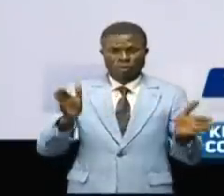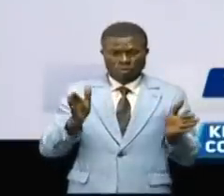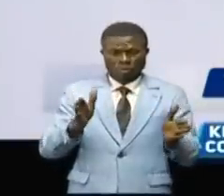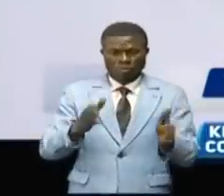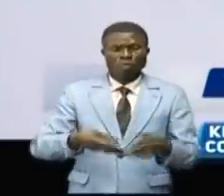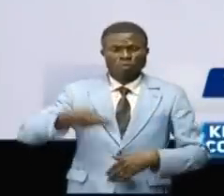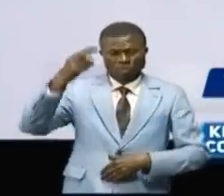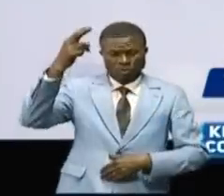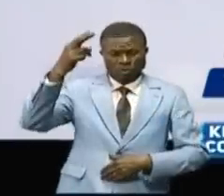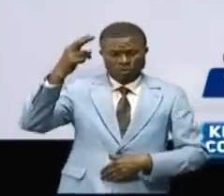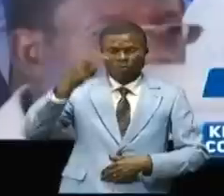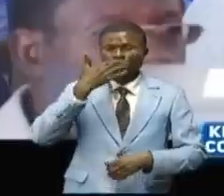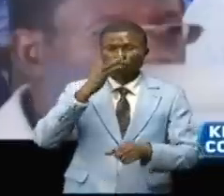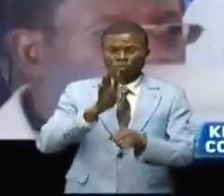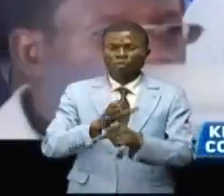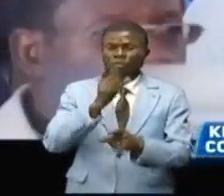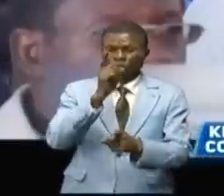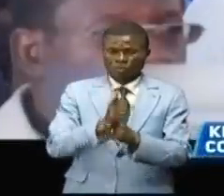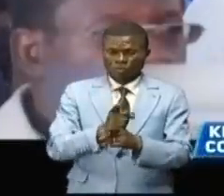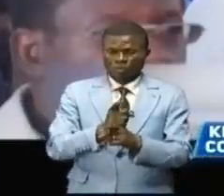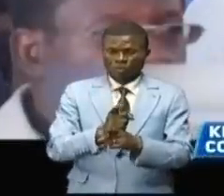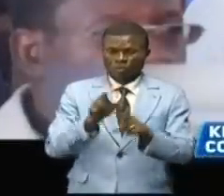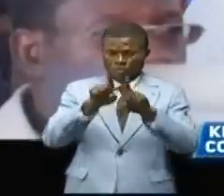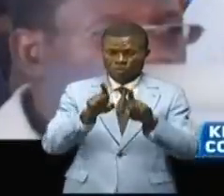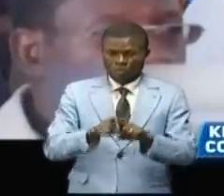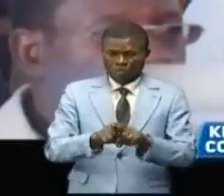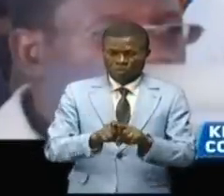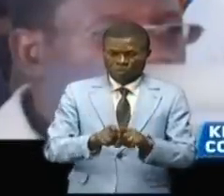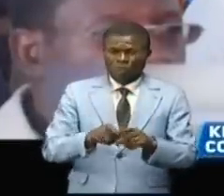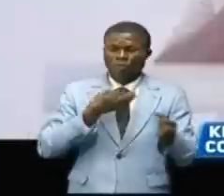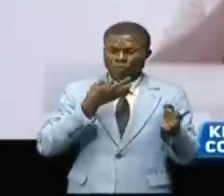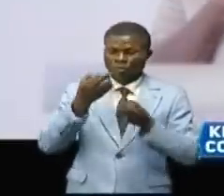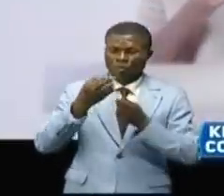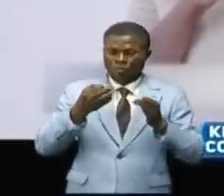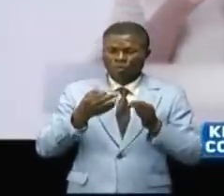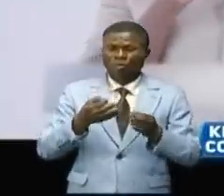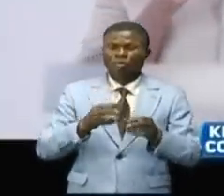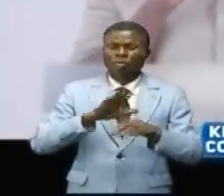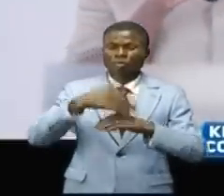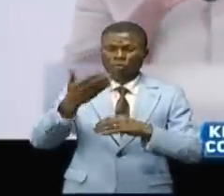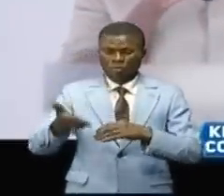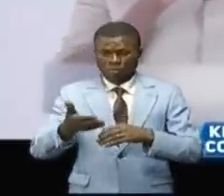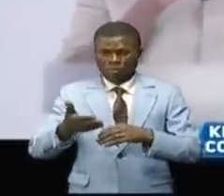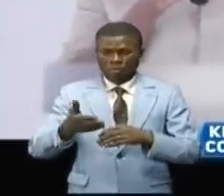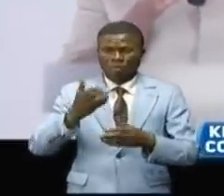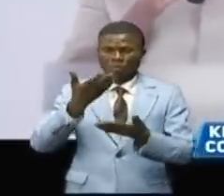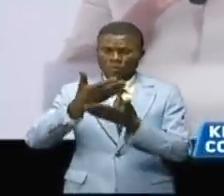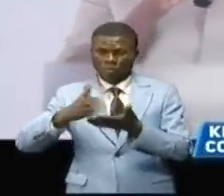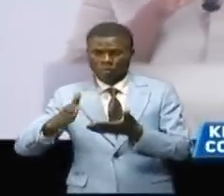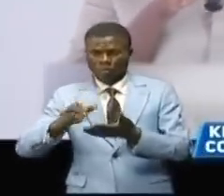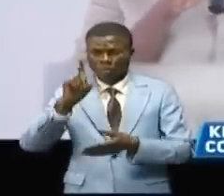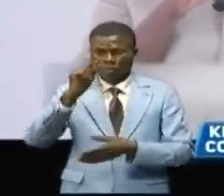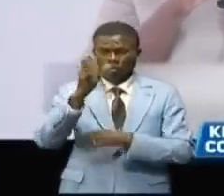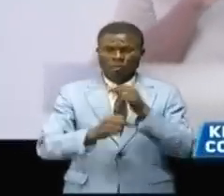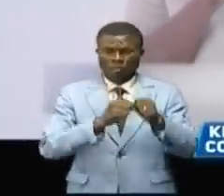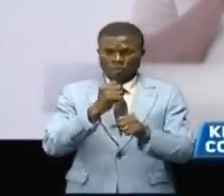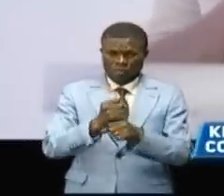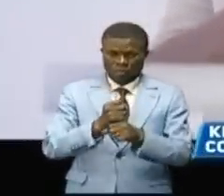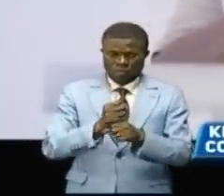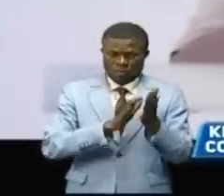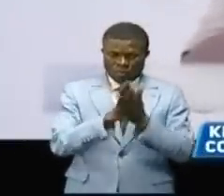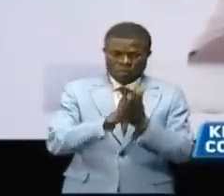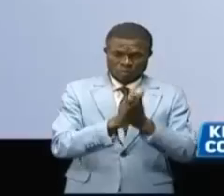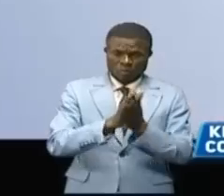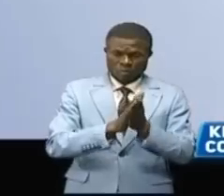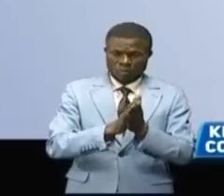certes, mais où je peux aussi être mis en difficulté. Après le volet 20 ans, se penchera sur le